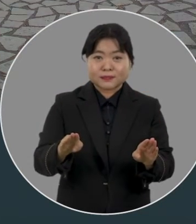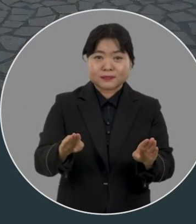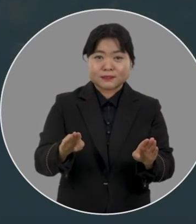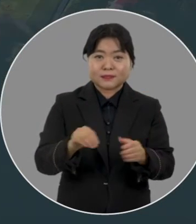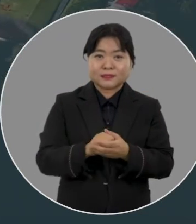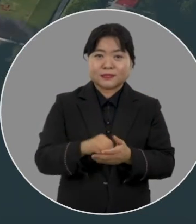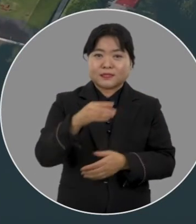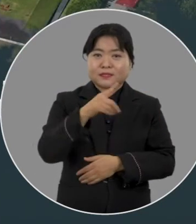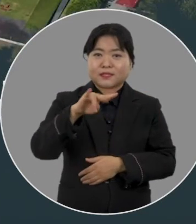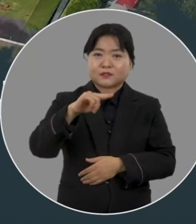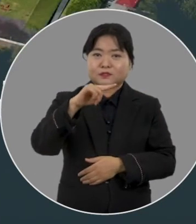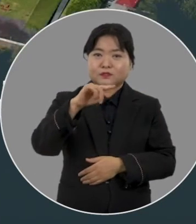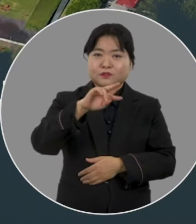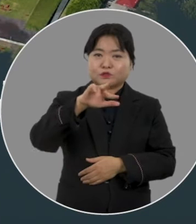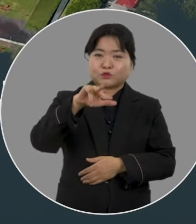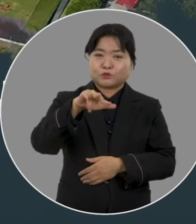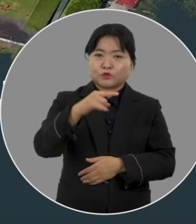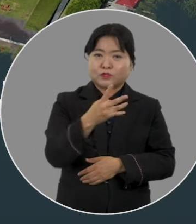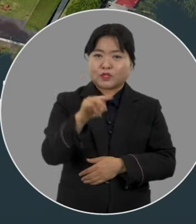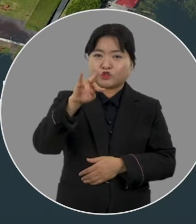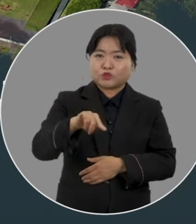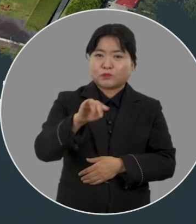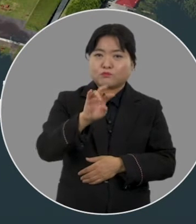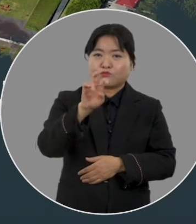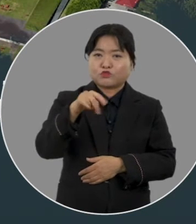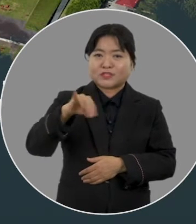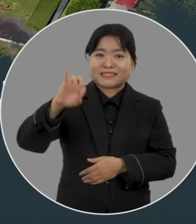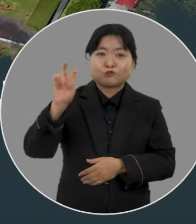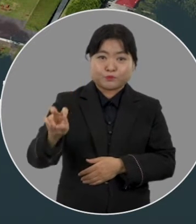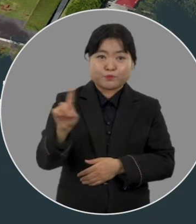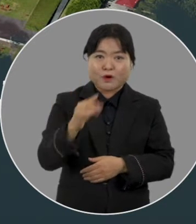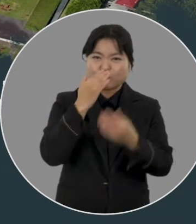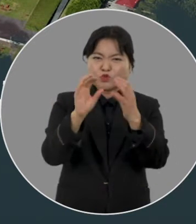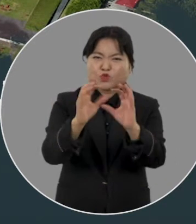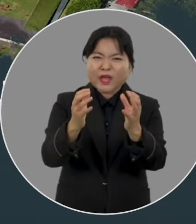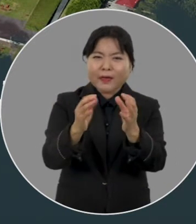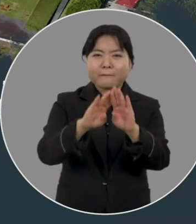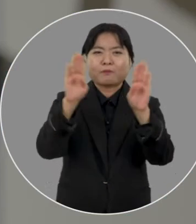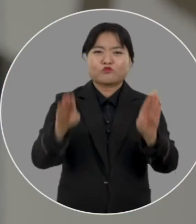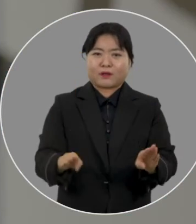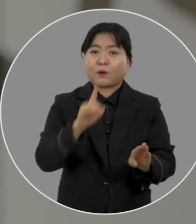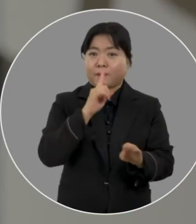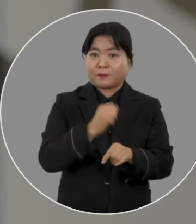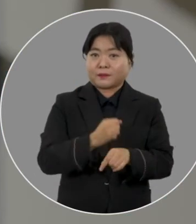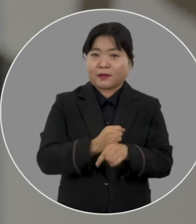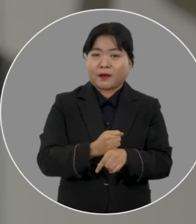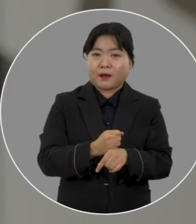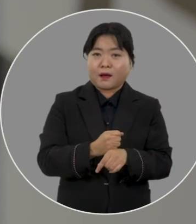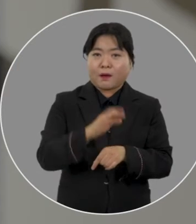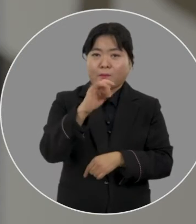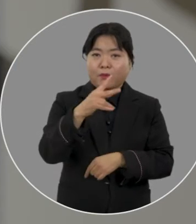박물관이 다스 유대시의 무세움이라고 우리말로는 유대 박물관으로 얘기하죠. 폴란드